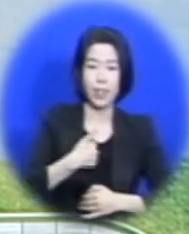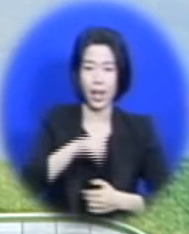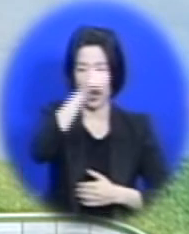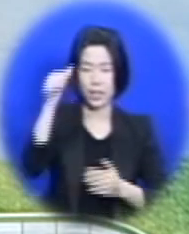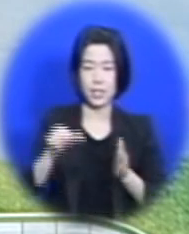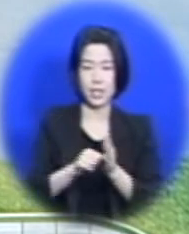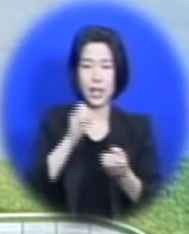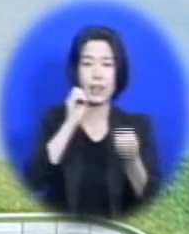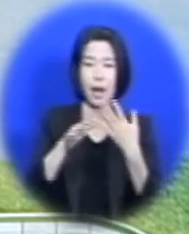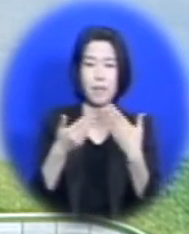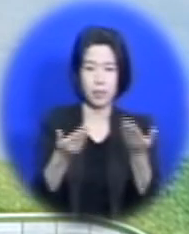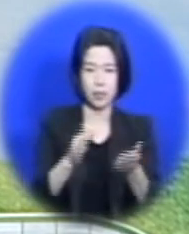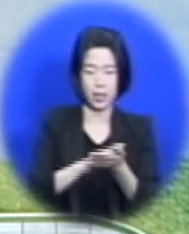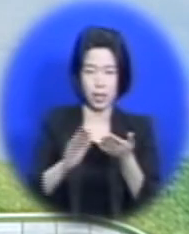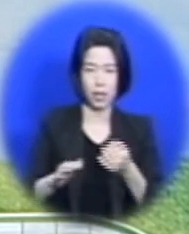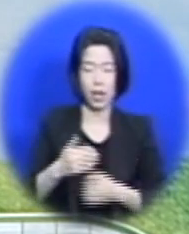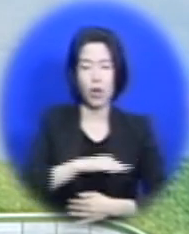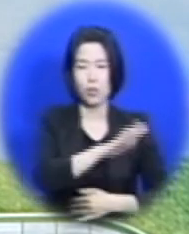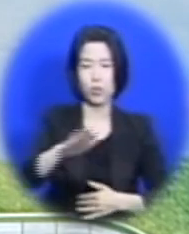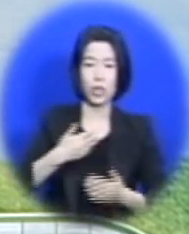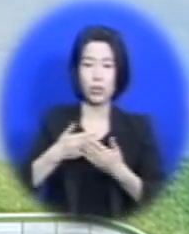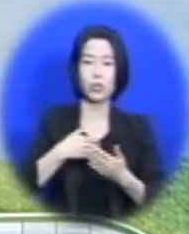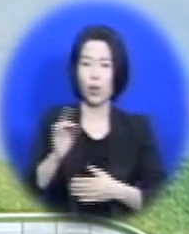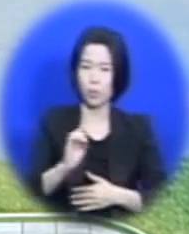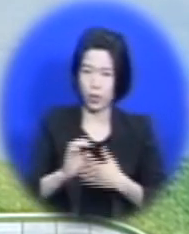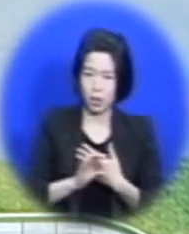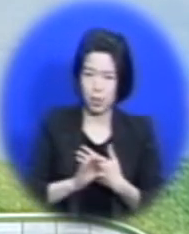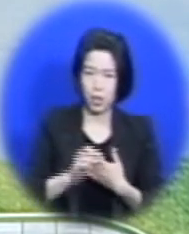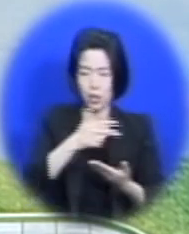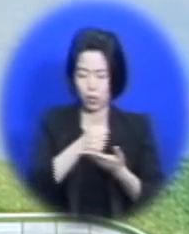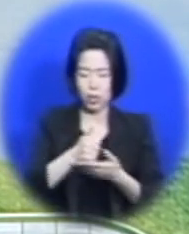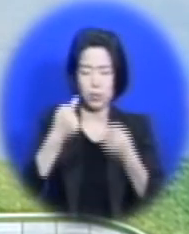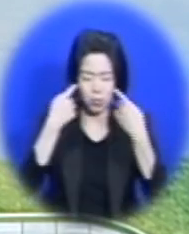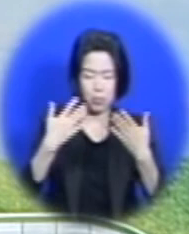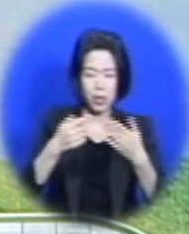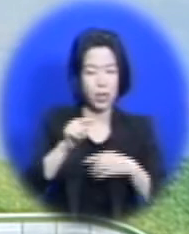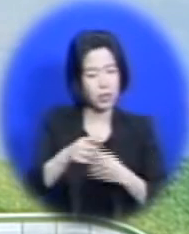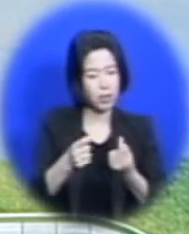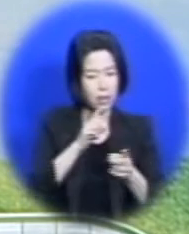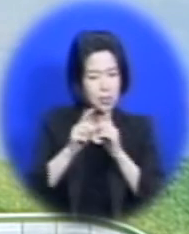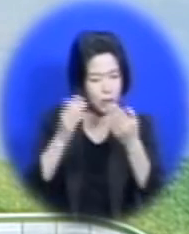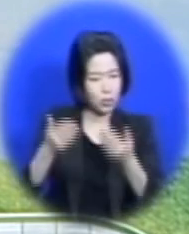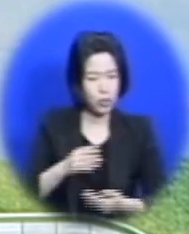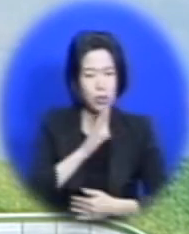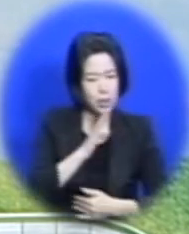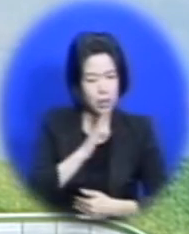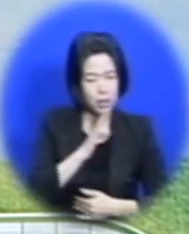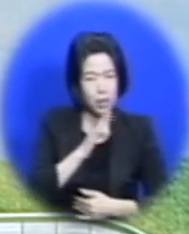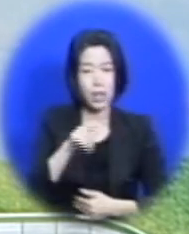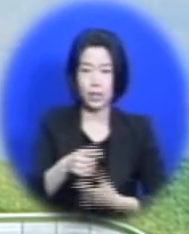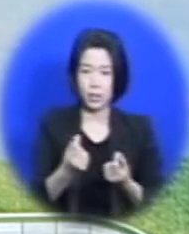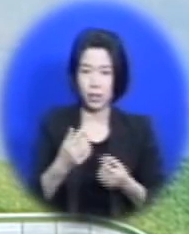답입니다. 그런데 우리가 두려운 것은 주님이 분명히 그렇게 말씀하셨냐 하는, 주님이 정말 그렇게